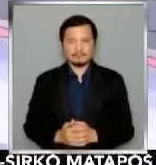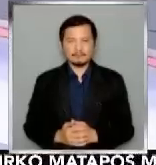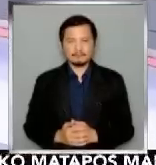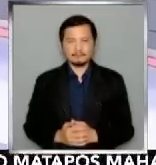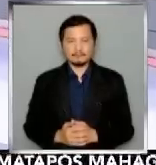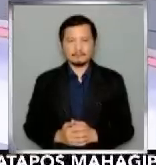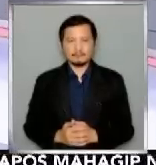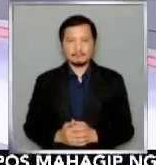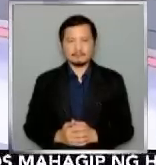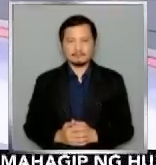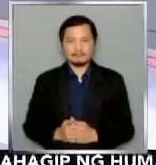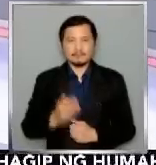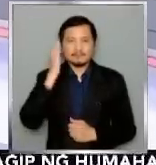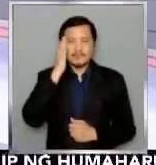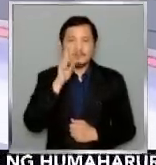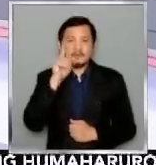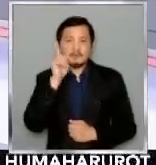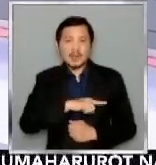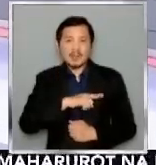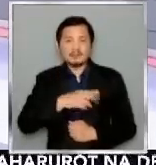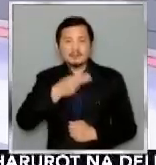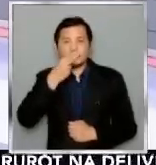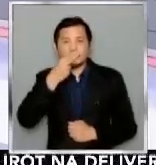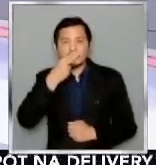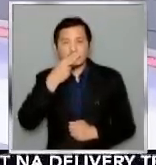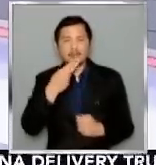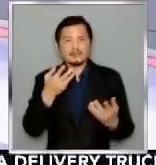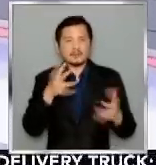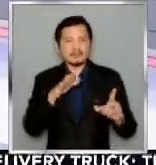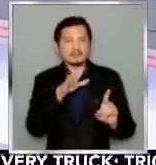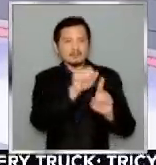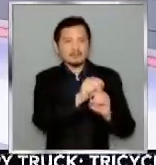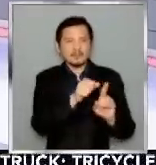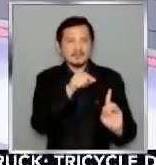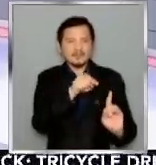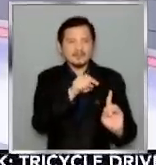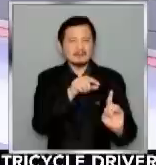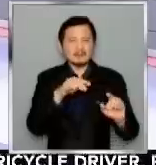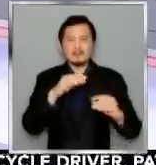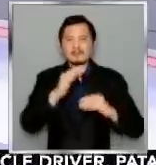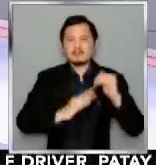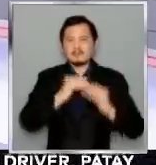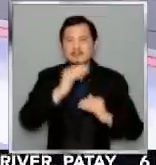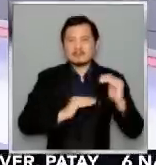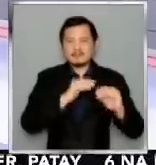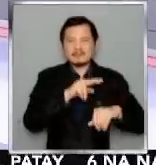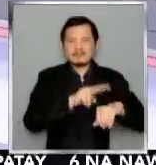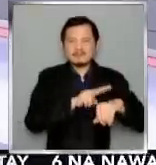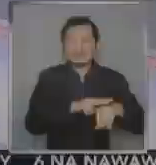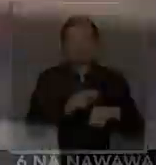ang mga pinaking sigarilyo at selyo ng BIR sa isang bodega sa Cavite. Apat na Chino ang arestado at nakatutok si John